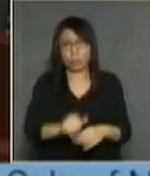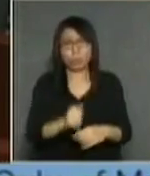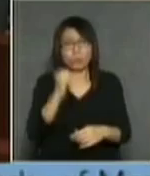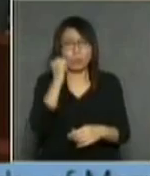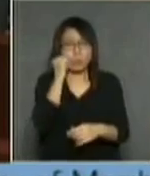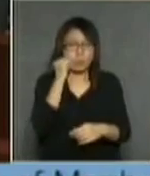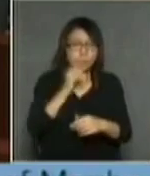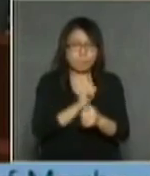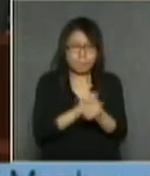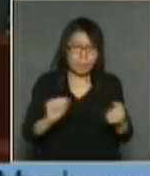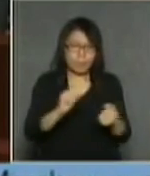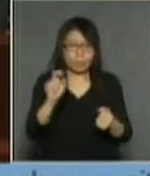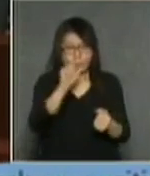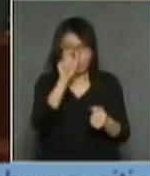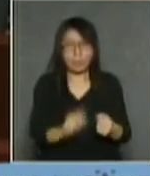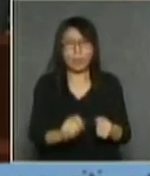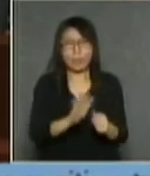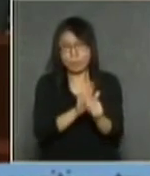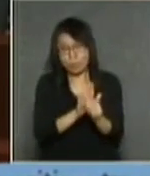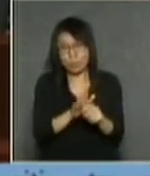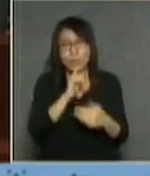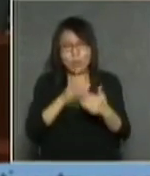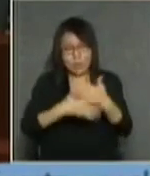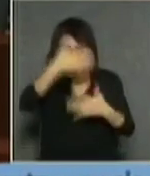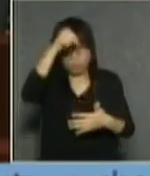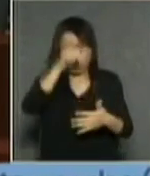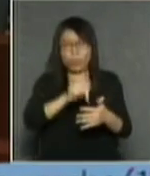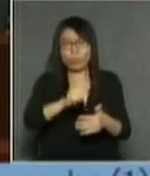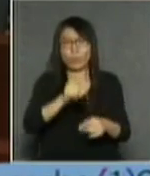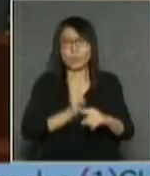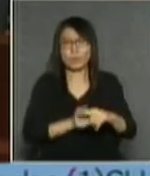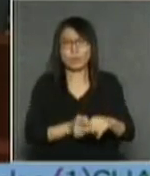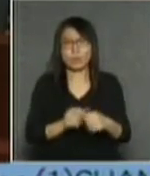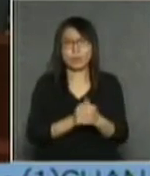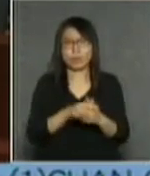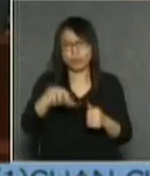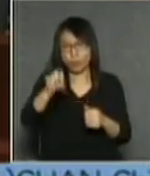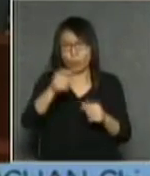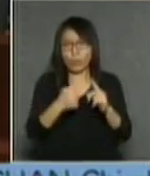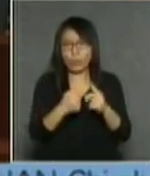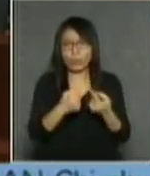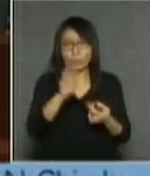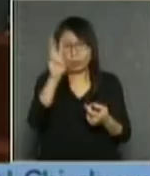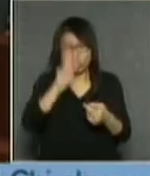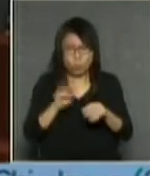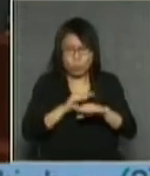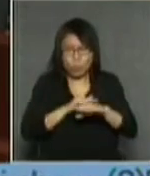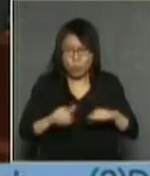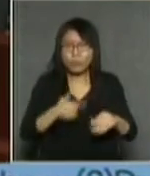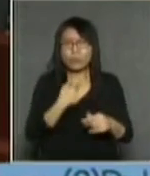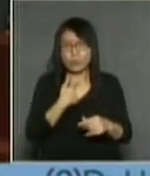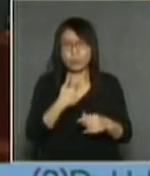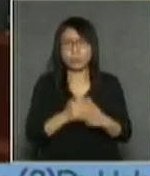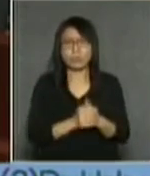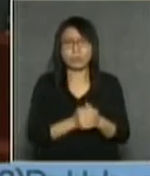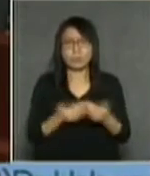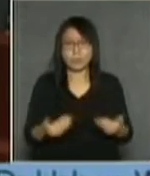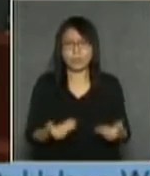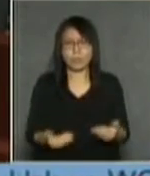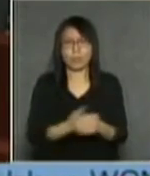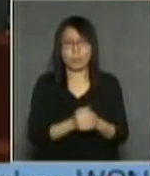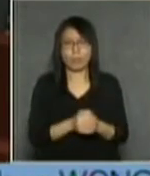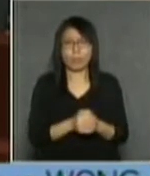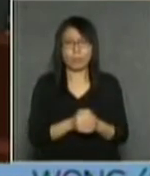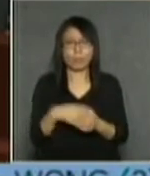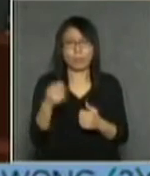底解决问题，保障这些楼宇里面用者的食水安全。主席，今日在这里呢我们